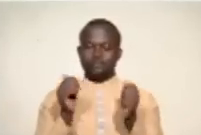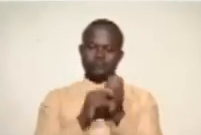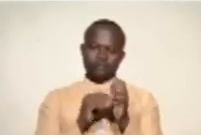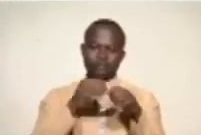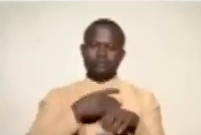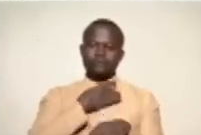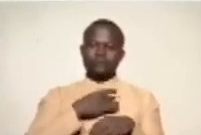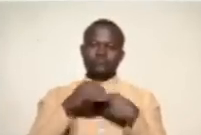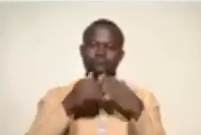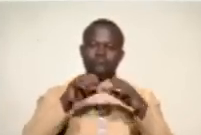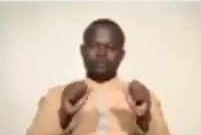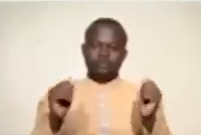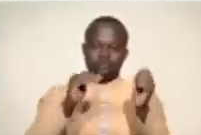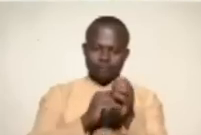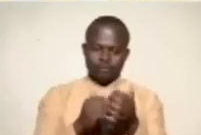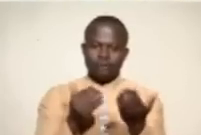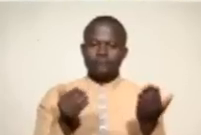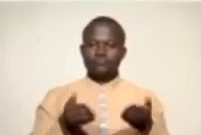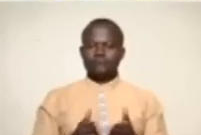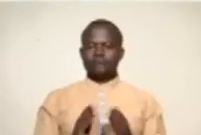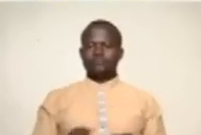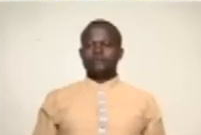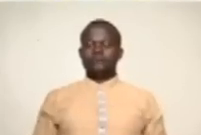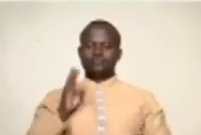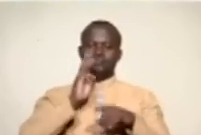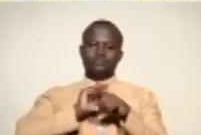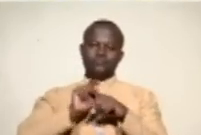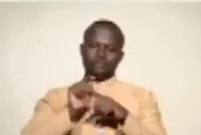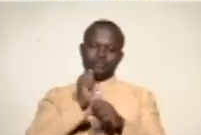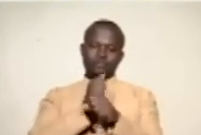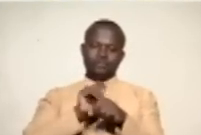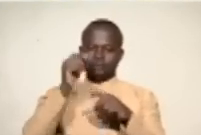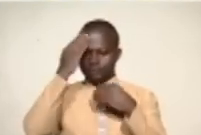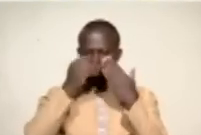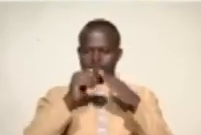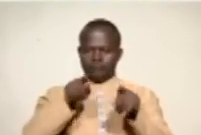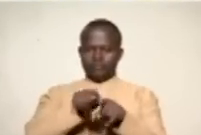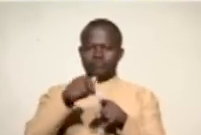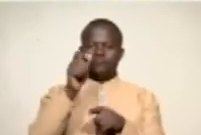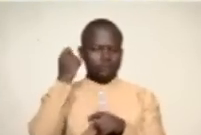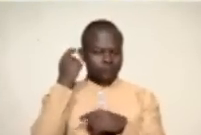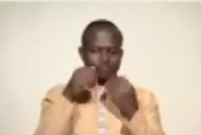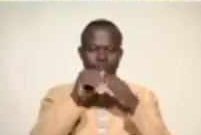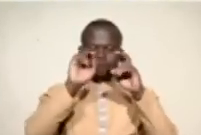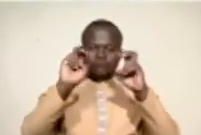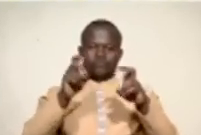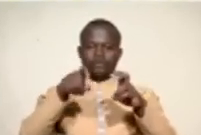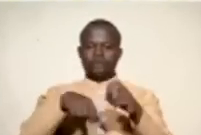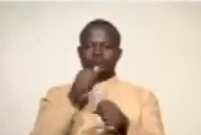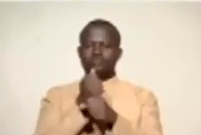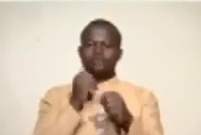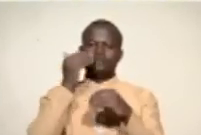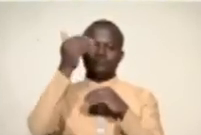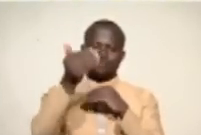gusura yarafashe akongera yarabyaye tuzabahugura tubakorera amahugurwa kugira ngo nabo bumve yuko bagomba gukora